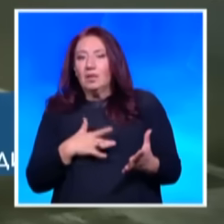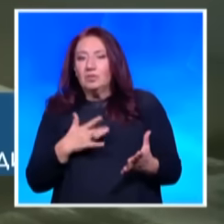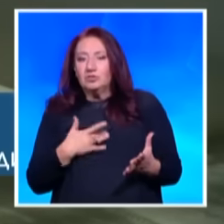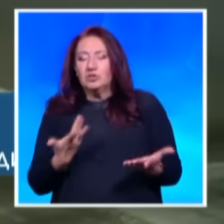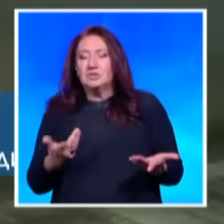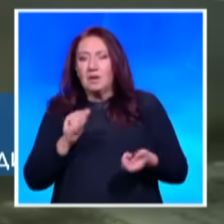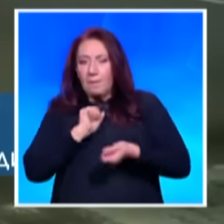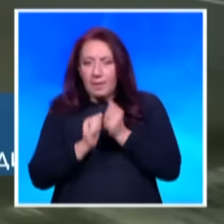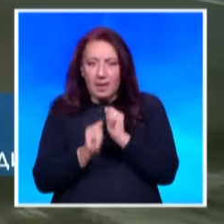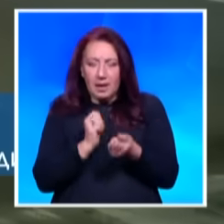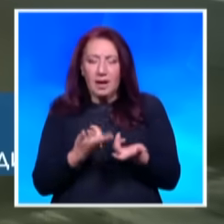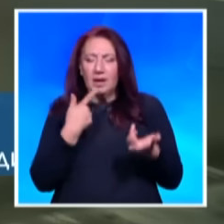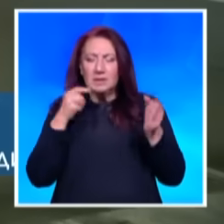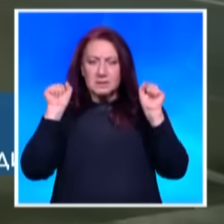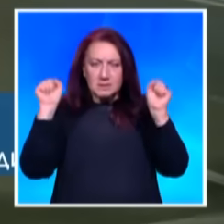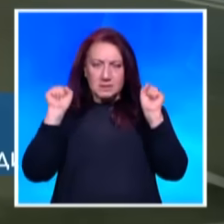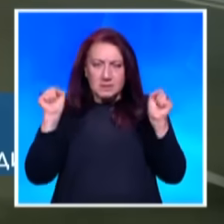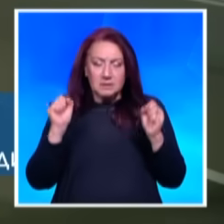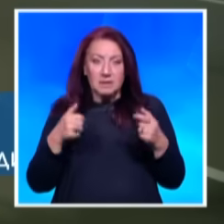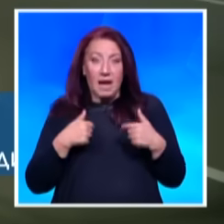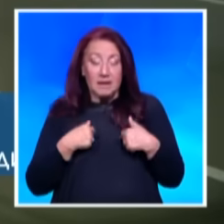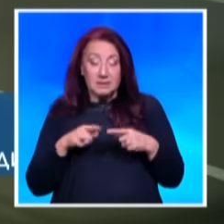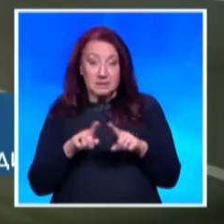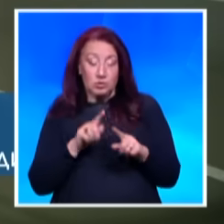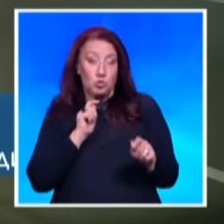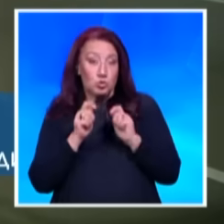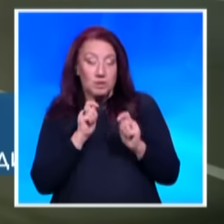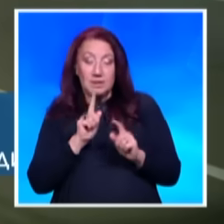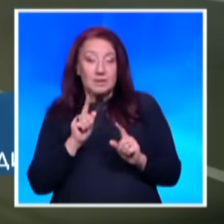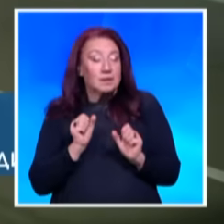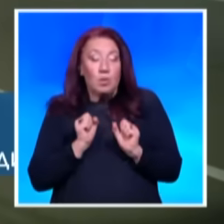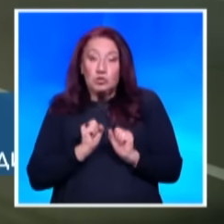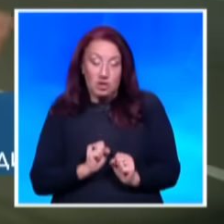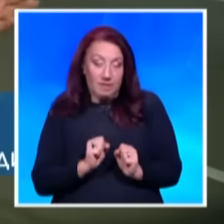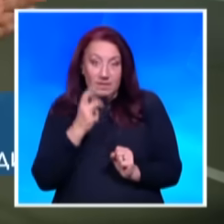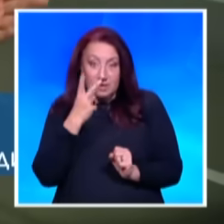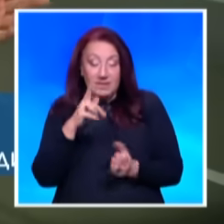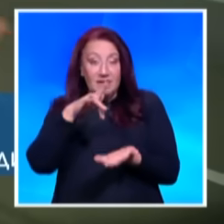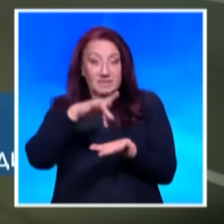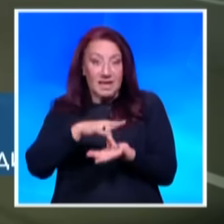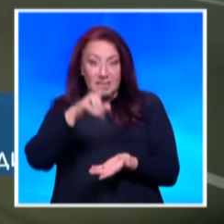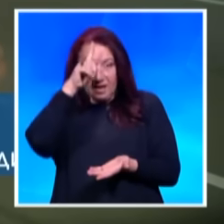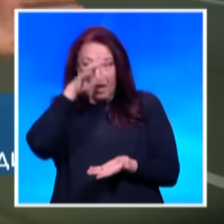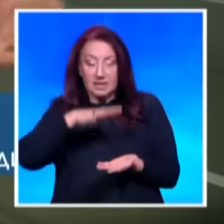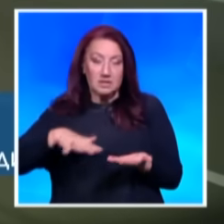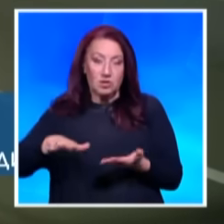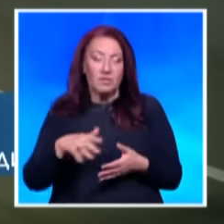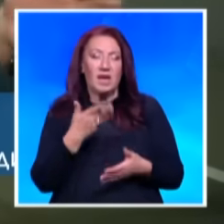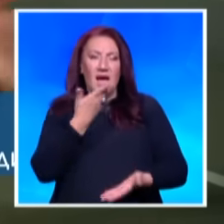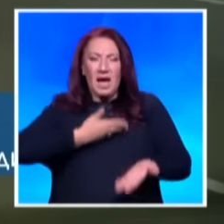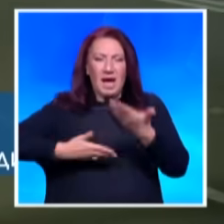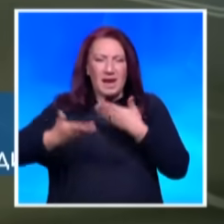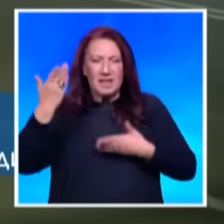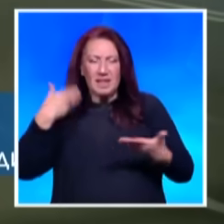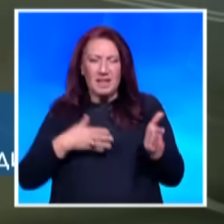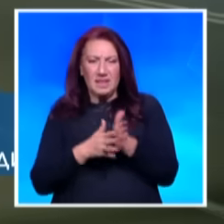поне аз лично като журналист не съм вярвала, че ще преживея именно тук в центъра на нашата столица. Ранени, много линейки, много